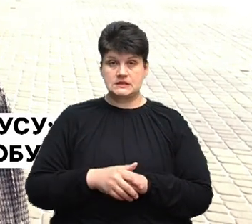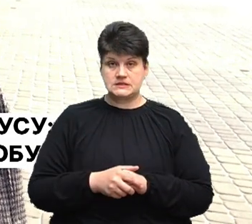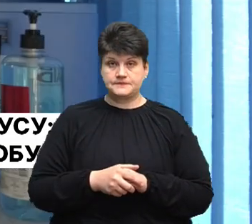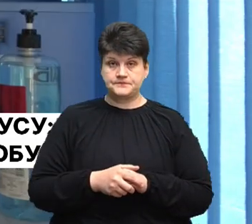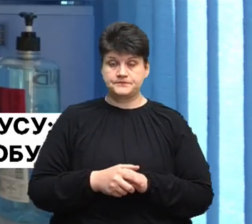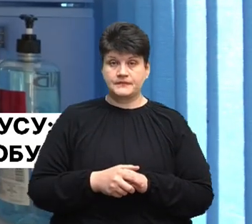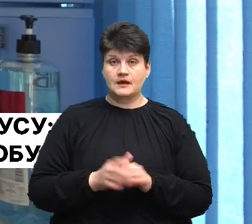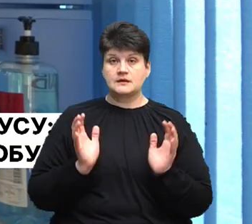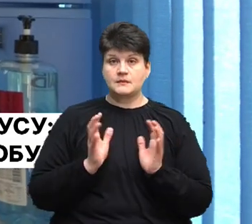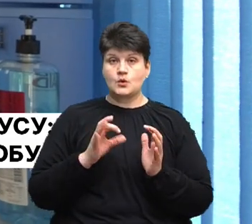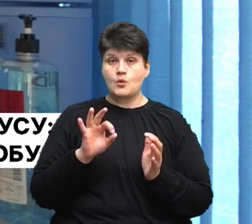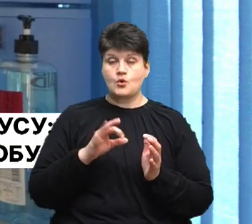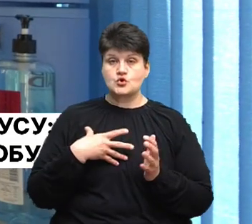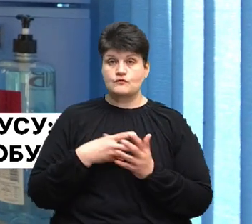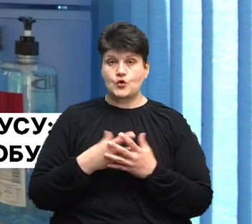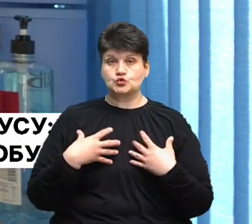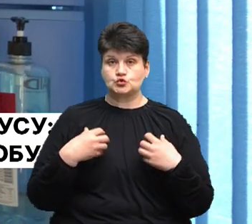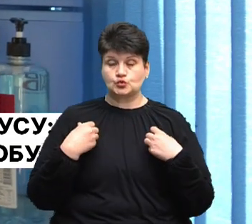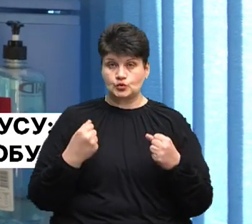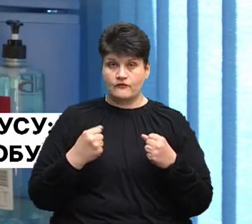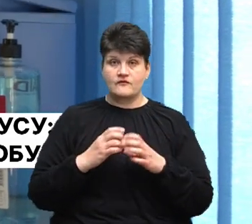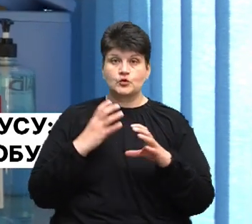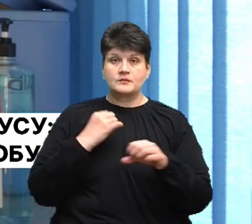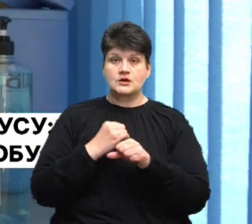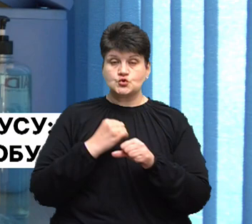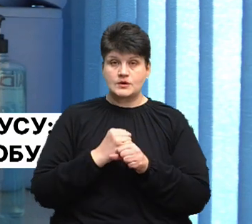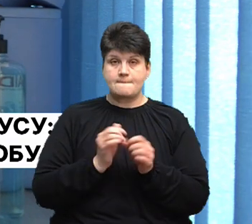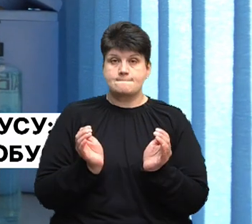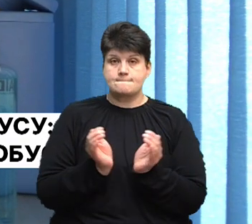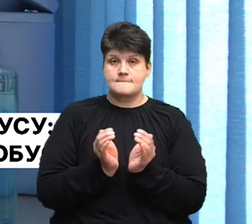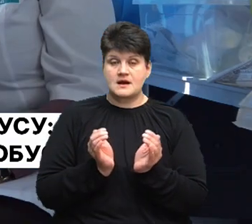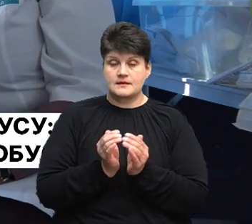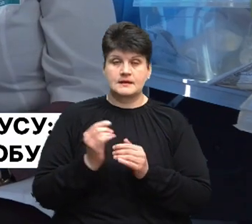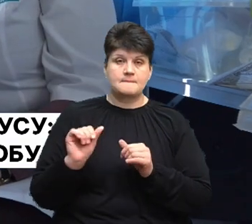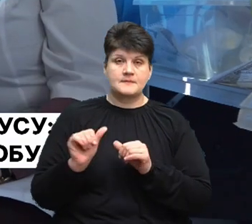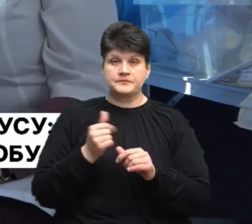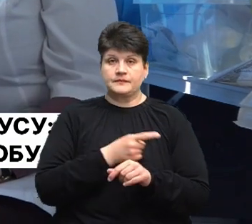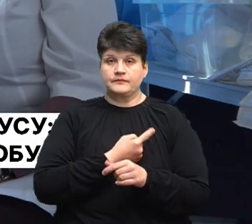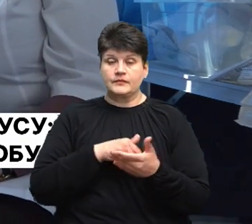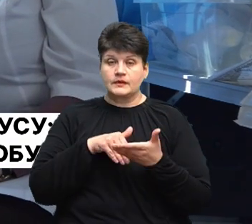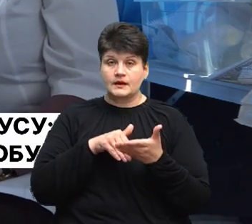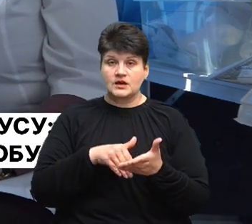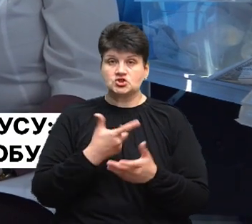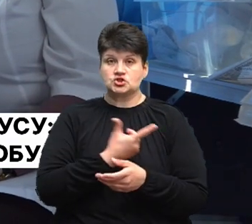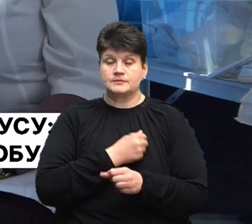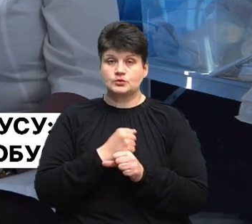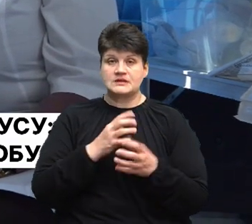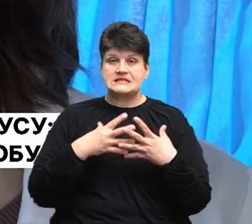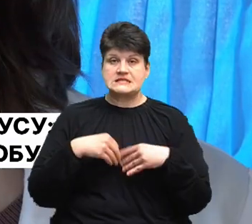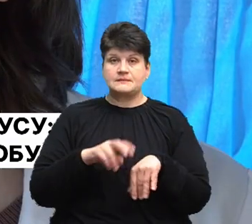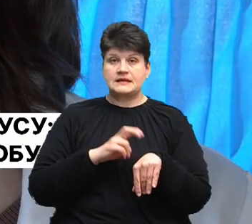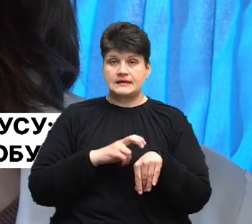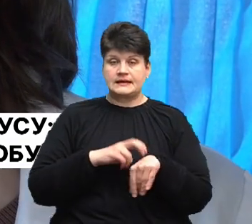своє здоров'я. В автобусі працює мобільна бригада Центру первинної медико-санітарної допомоги. Щеплення робить сімейна лікарка Катерина